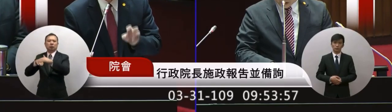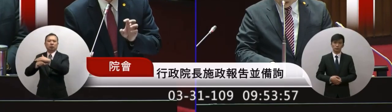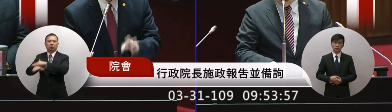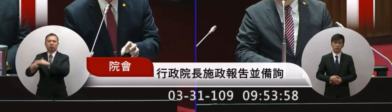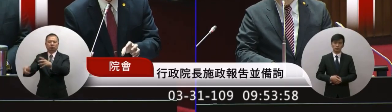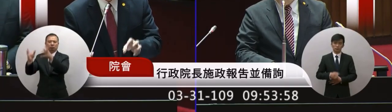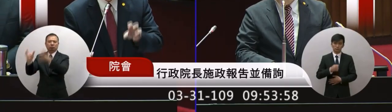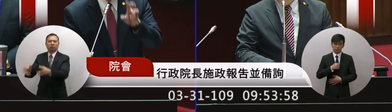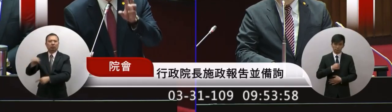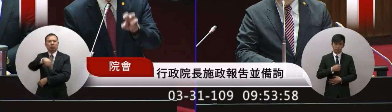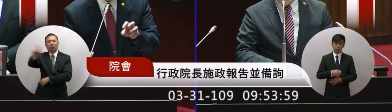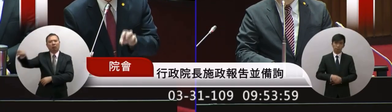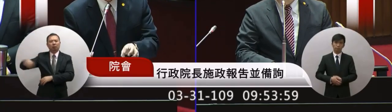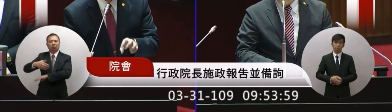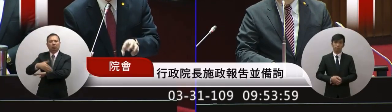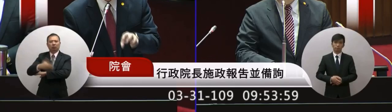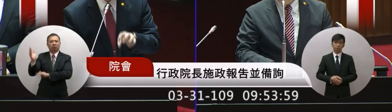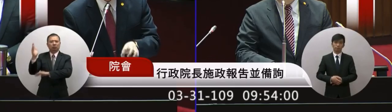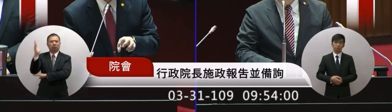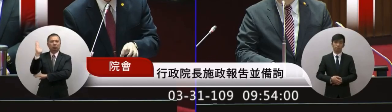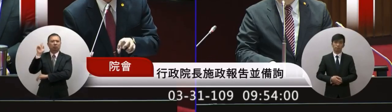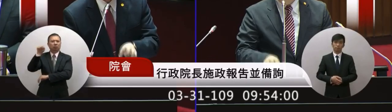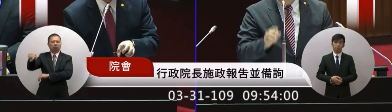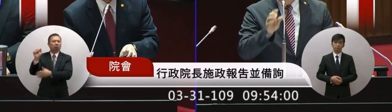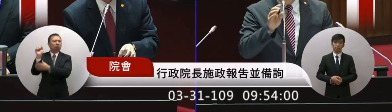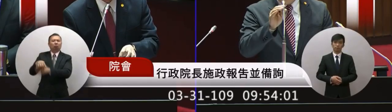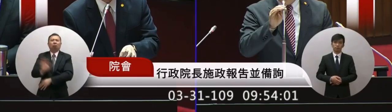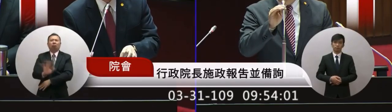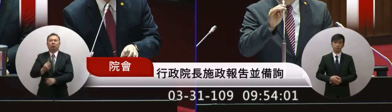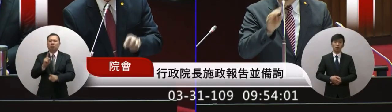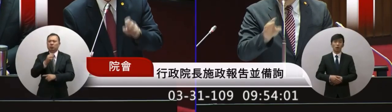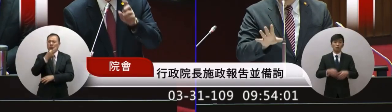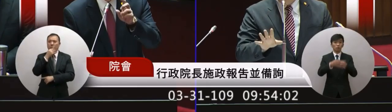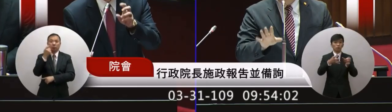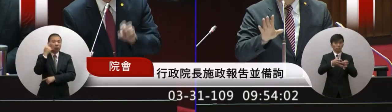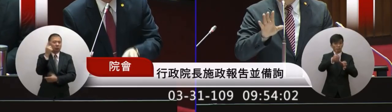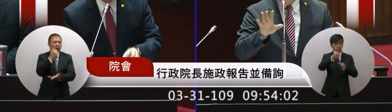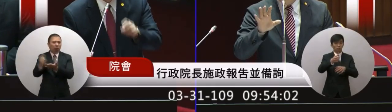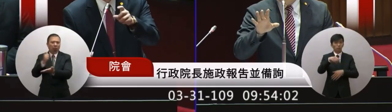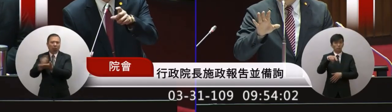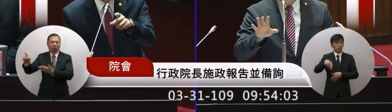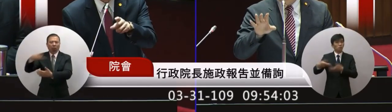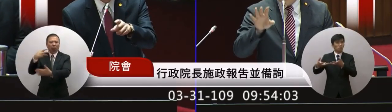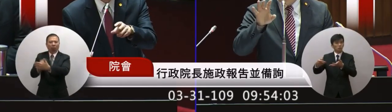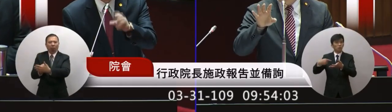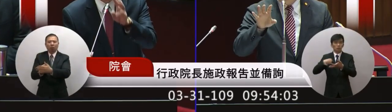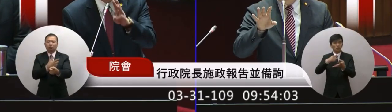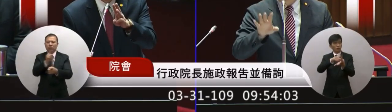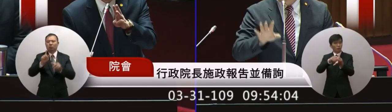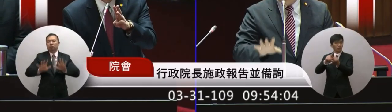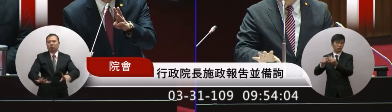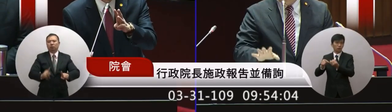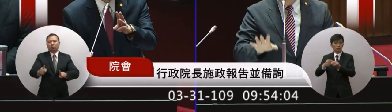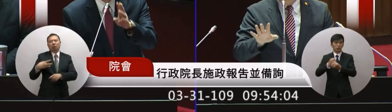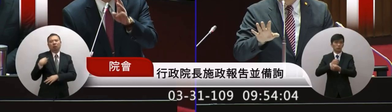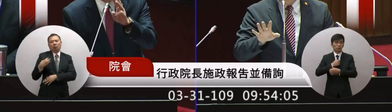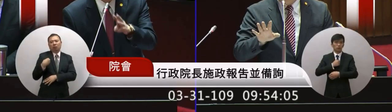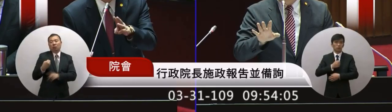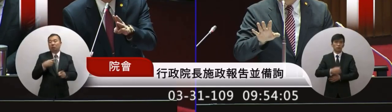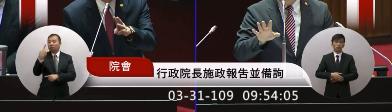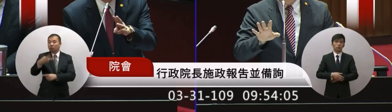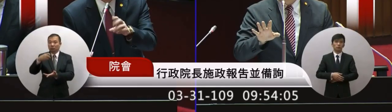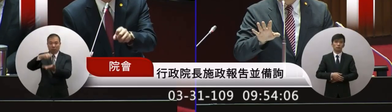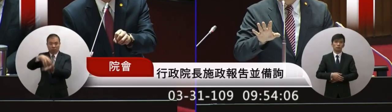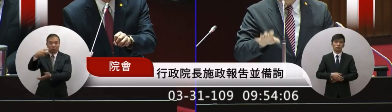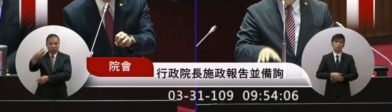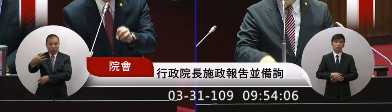意，因为同意以后高阶的核废料就停在那个地方。 部长哈， 所以呢， 这个、 委员你在关心的核三的部分，核